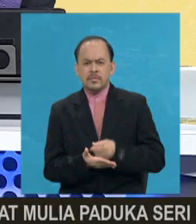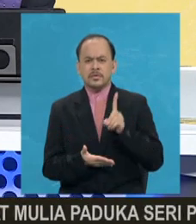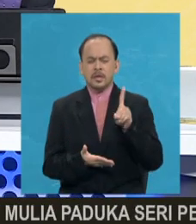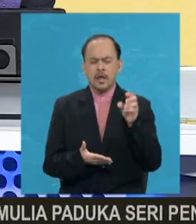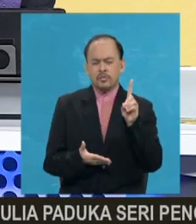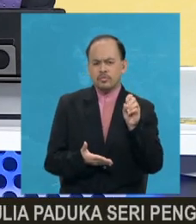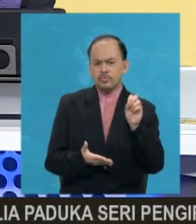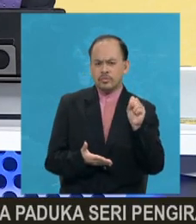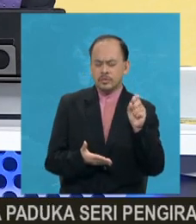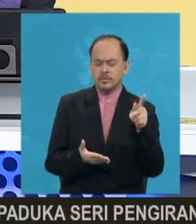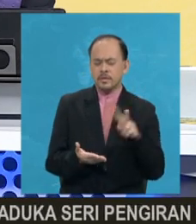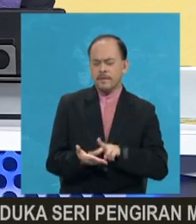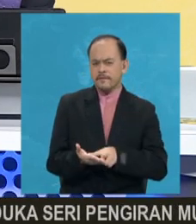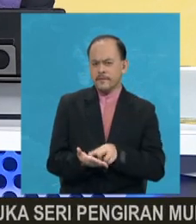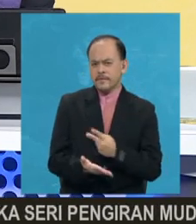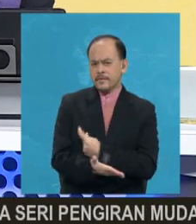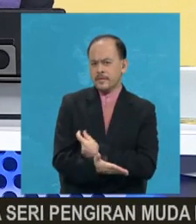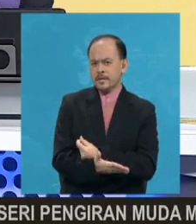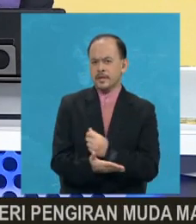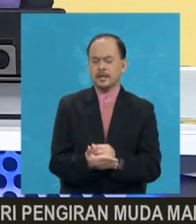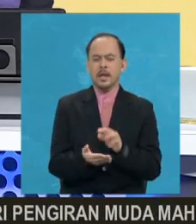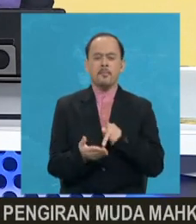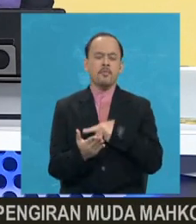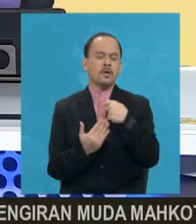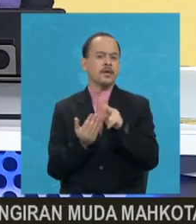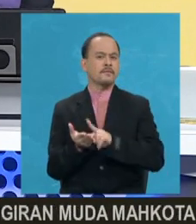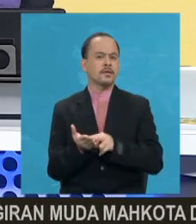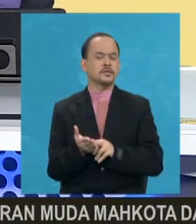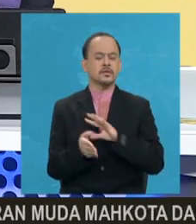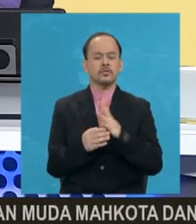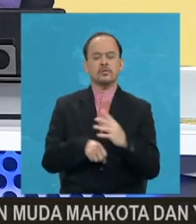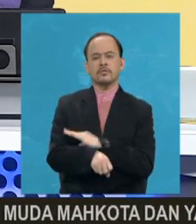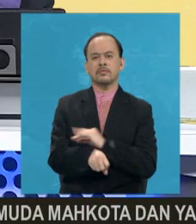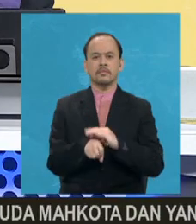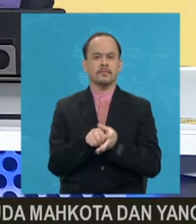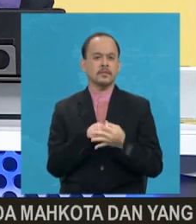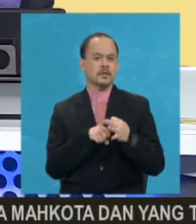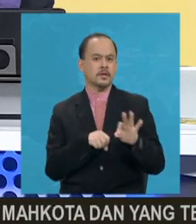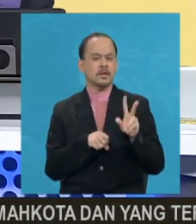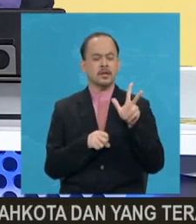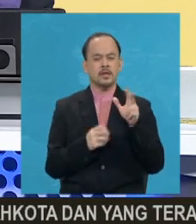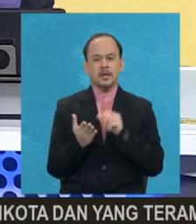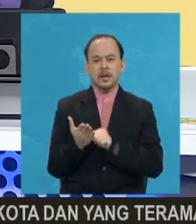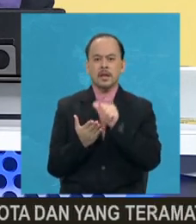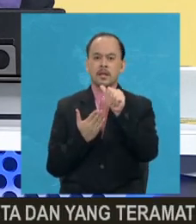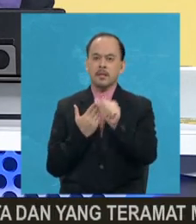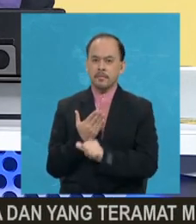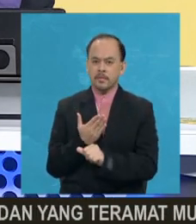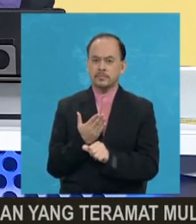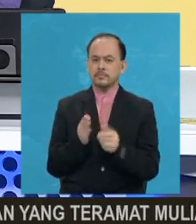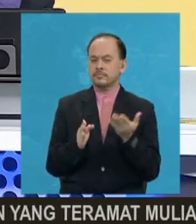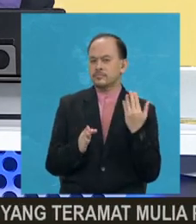satu dus Bachsin sejak program vaksinasi kebangsaan khabita ingin dilancarkan pada 3 APR 2012 satu